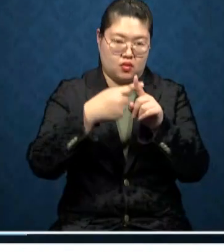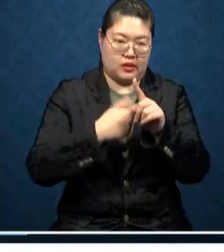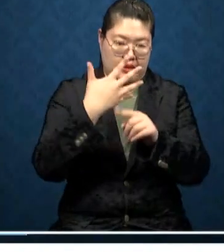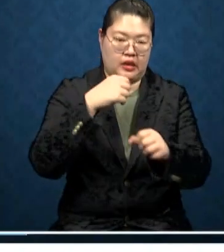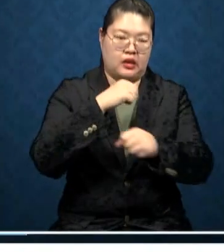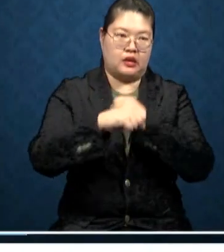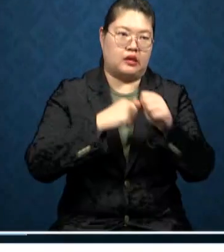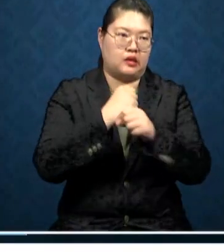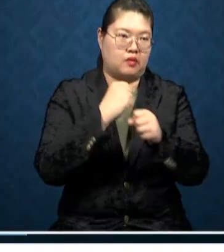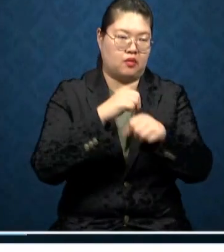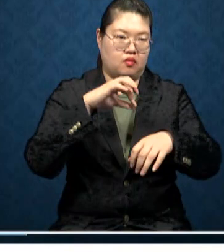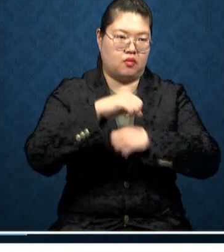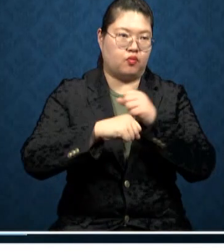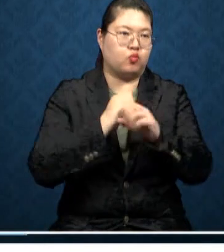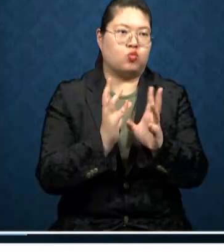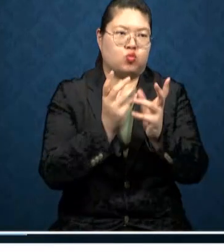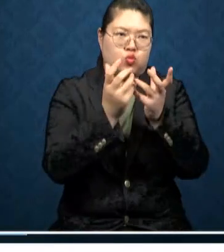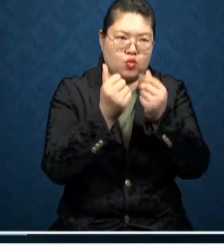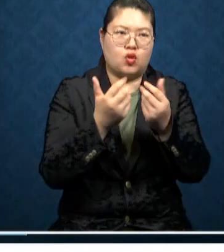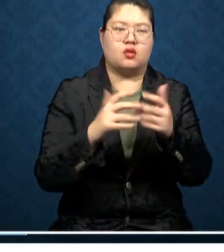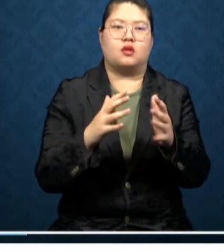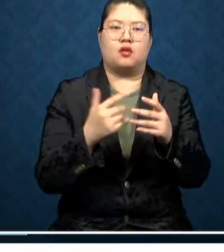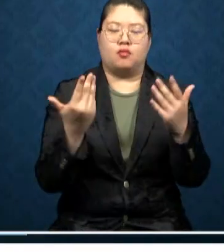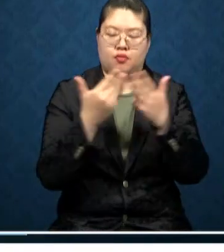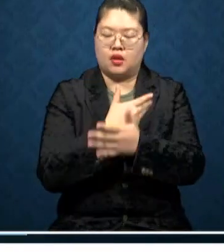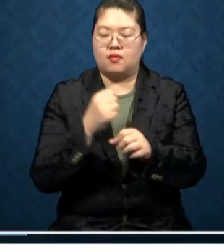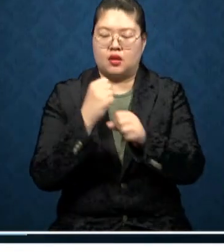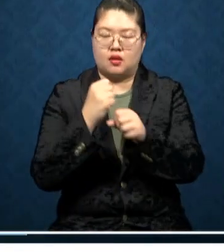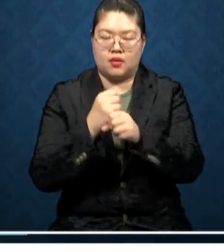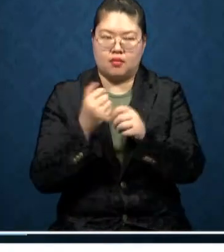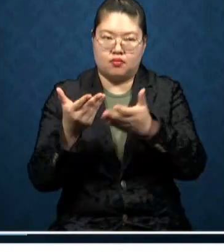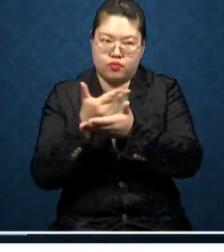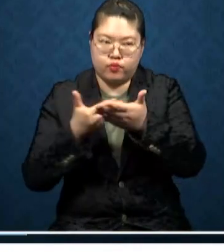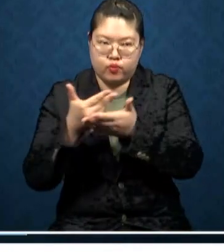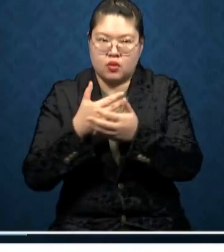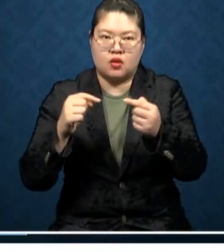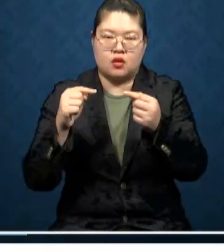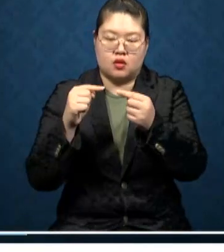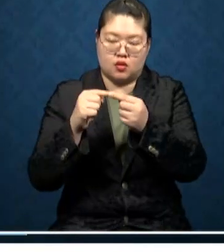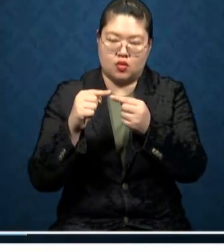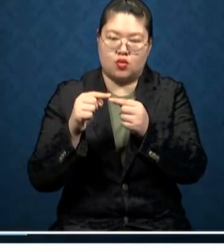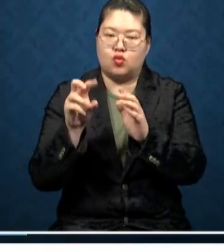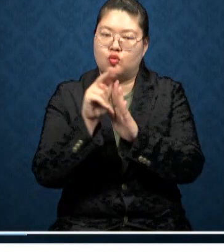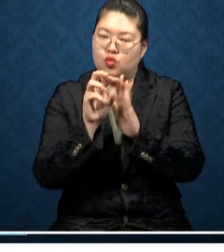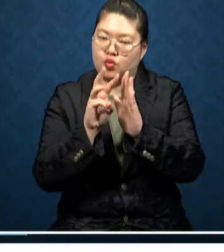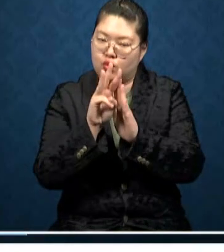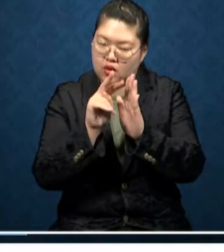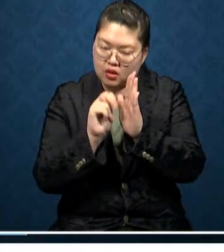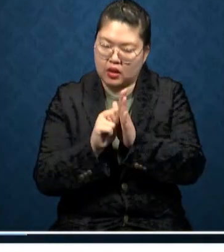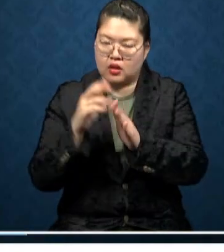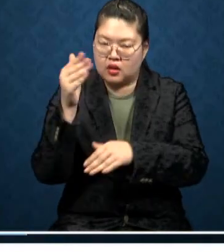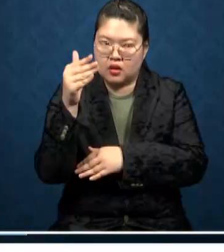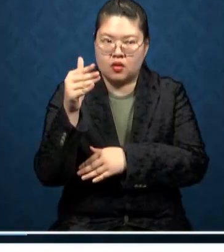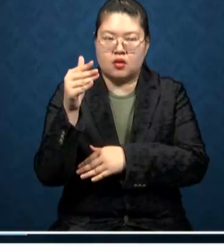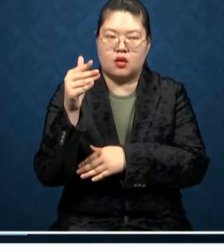คณะทำงานจะแปรสภาพเป็นคณะที่ปรึกษาในสถาบันพัฒนาวินัยและความมั่นคงแห่งชาติซึ่งดำเนินการโดยมลนิธิ